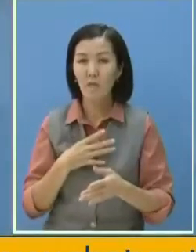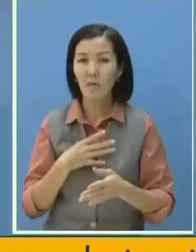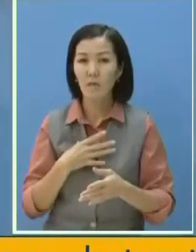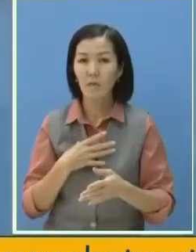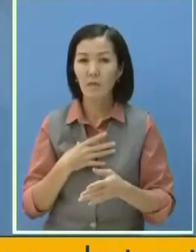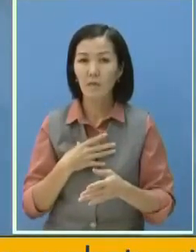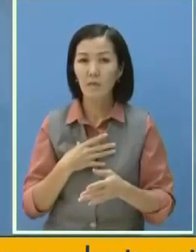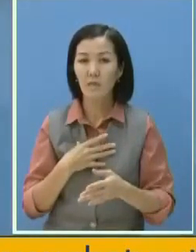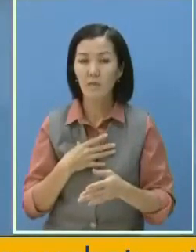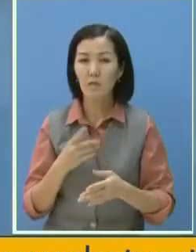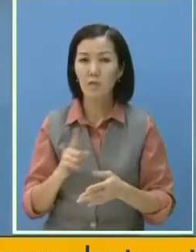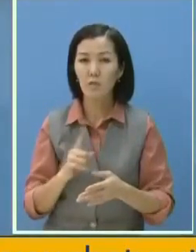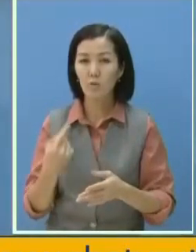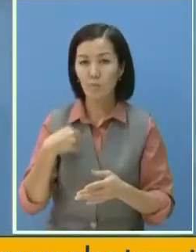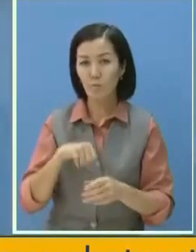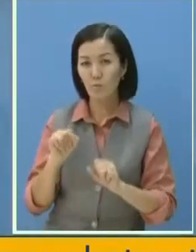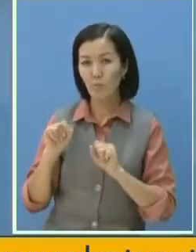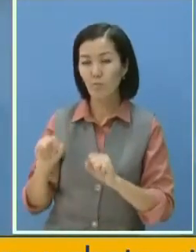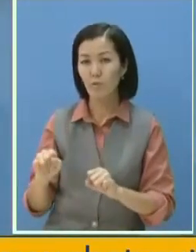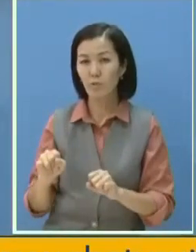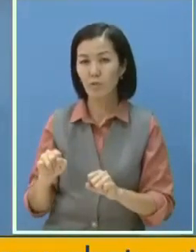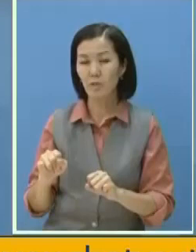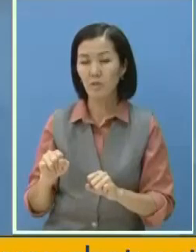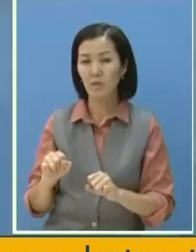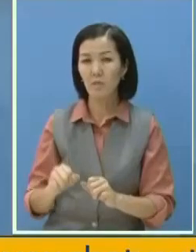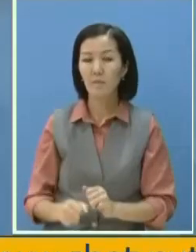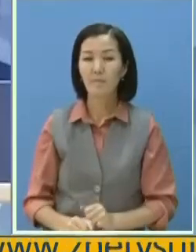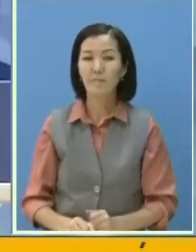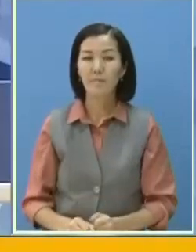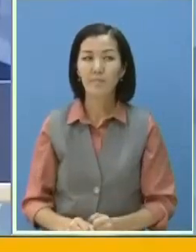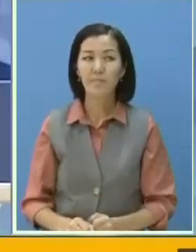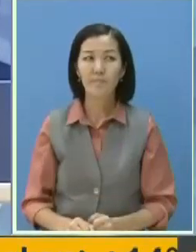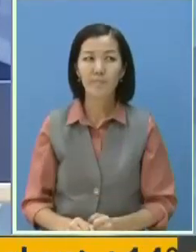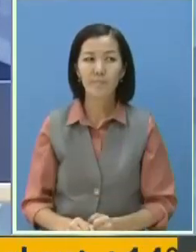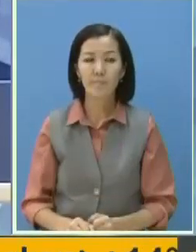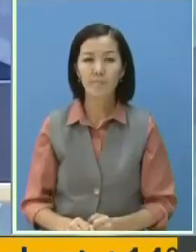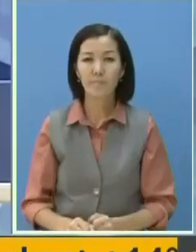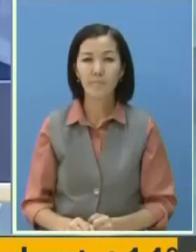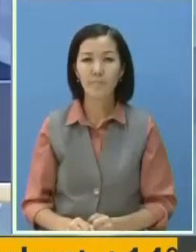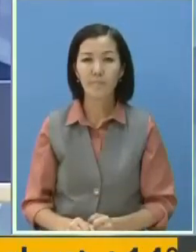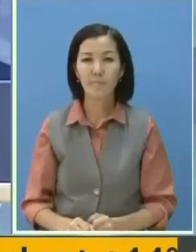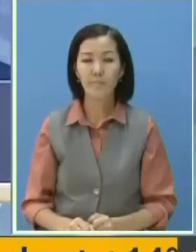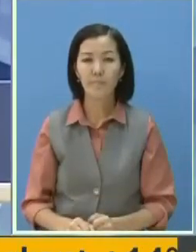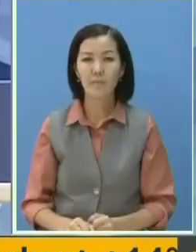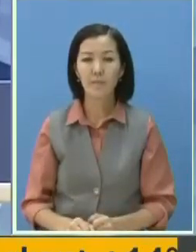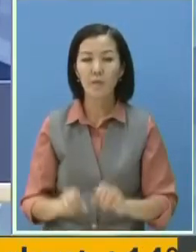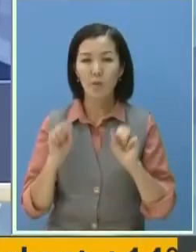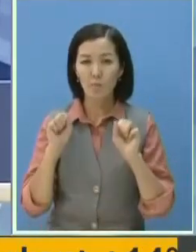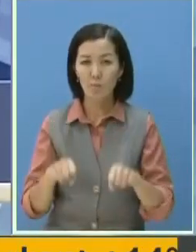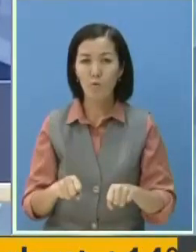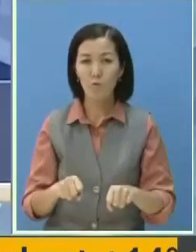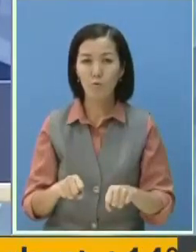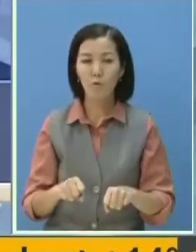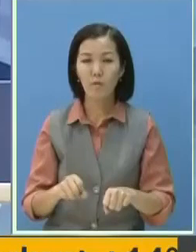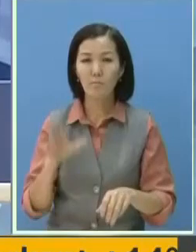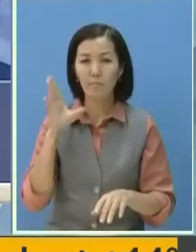на то, чтобы получить максимально такие сжатые сроки. В отношении того, что, значит, могут быть какие-то